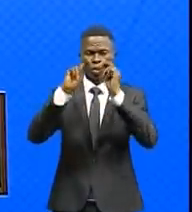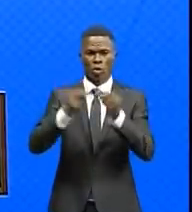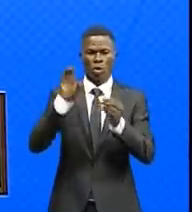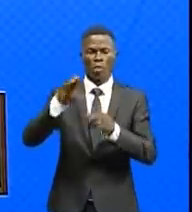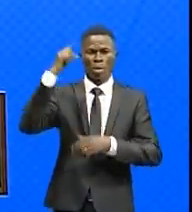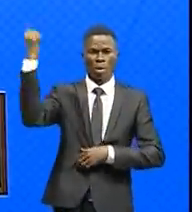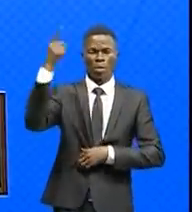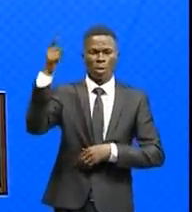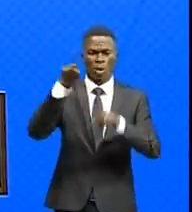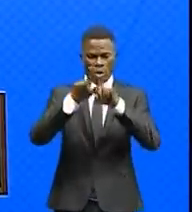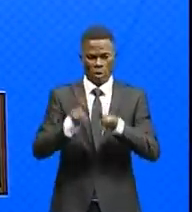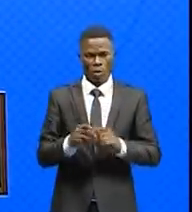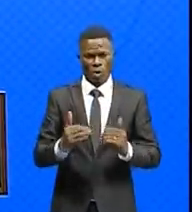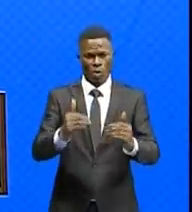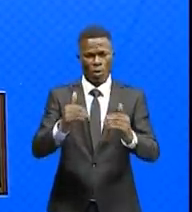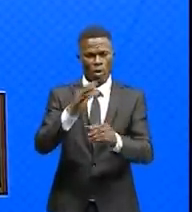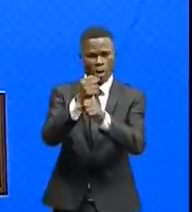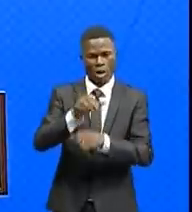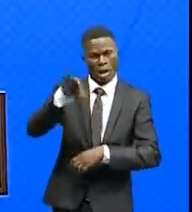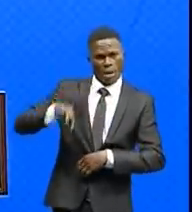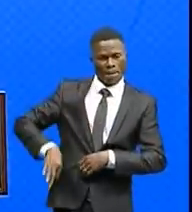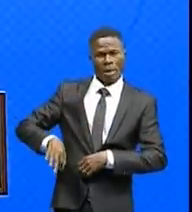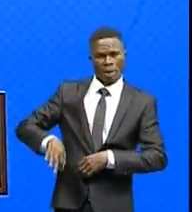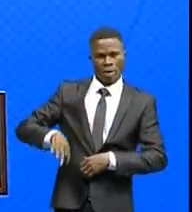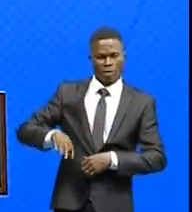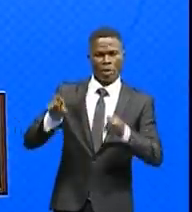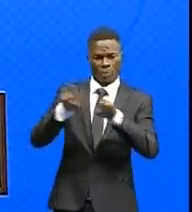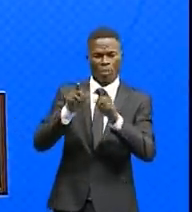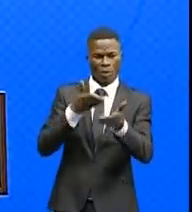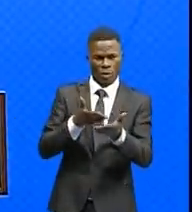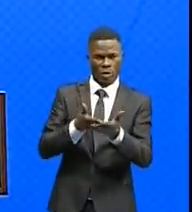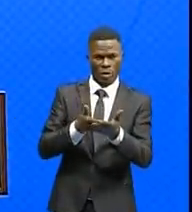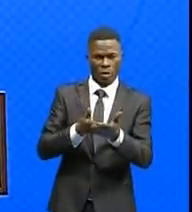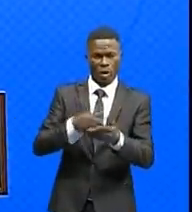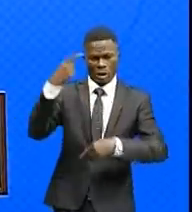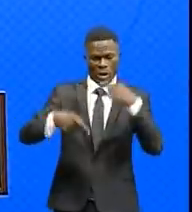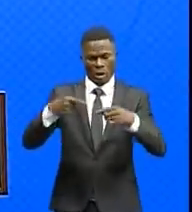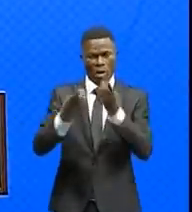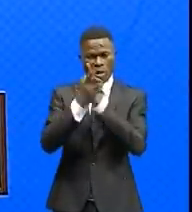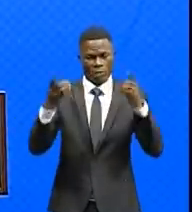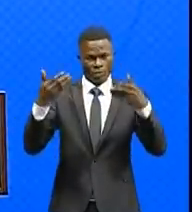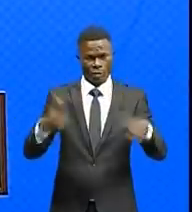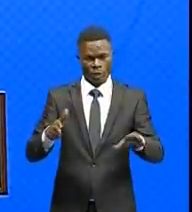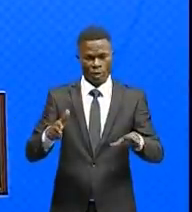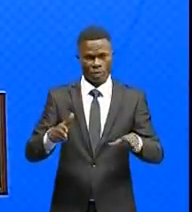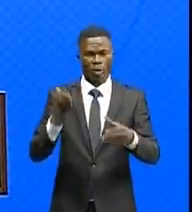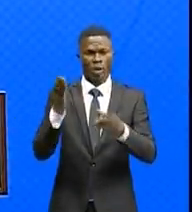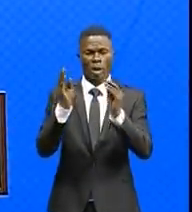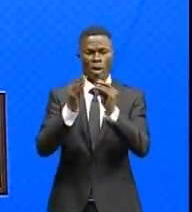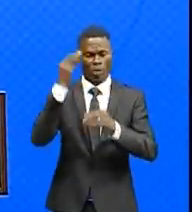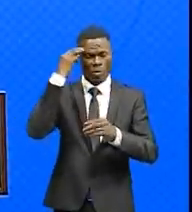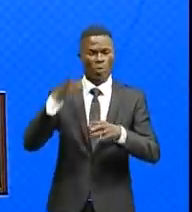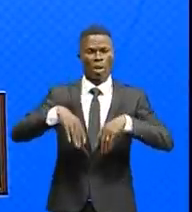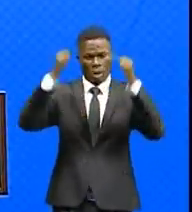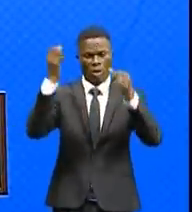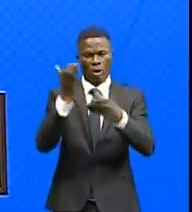Banque mondiale et de continuer à bénéficier des avantages irrélatifs. Après débat et délibération, le Conseil a